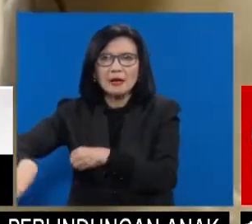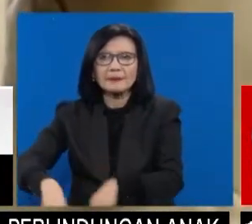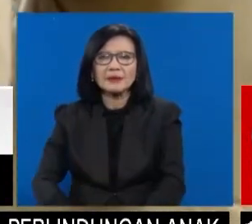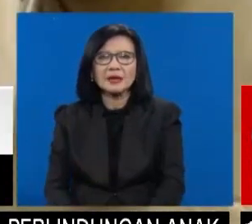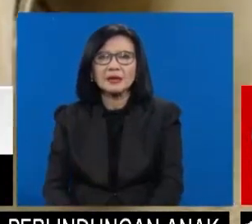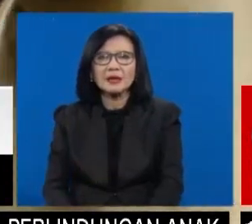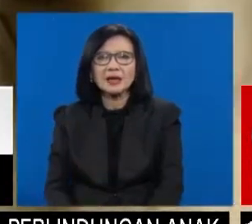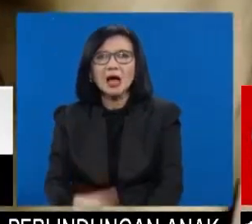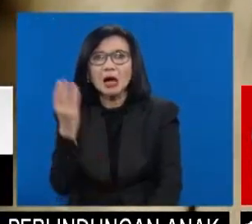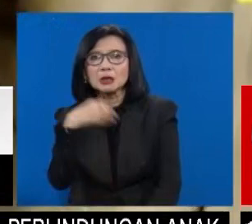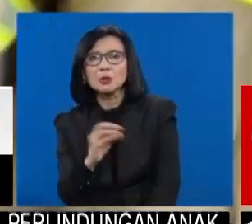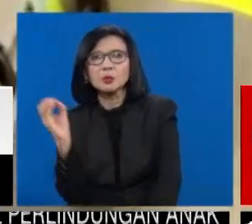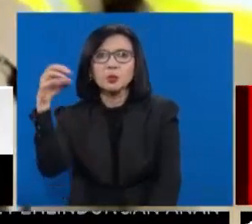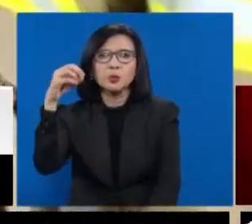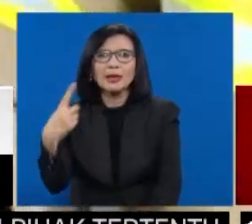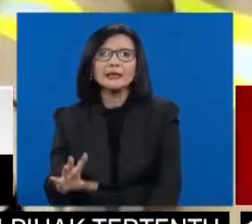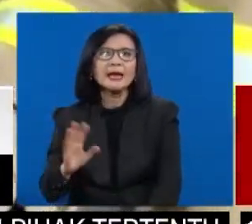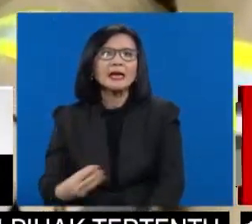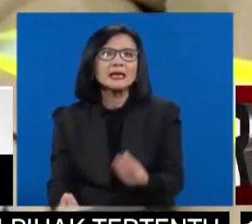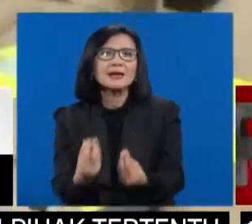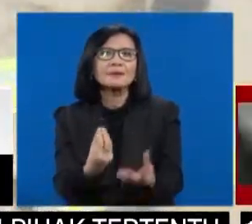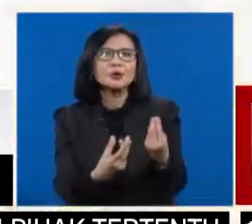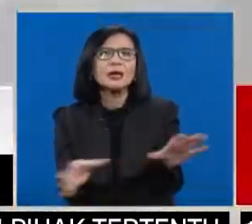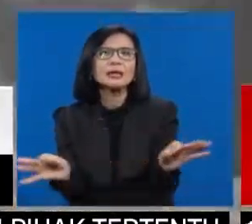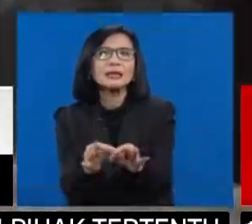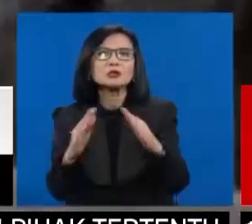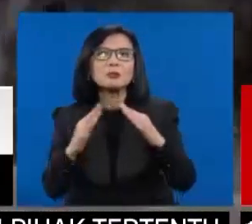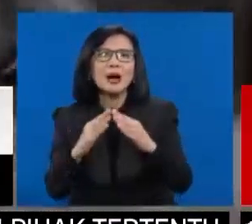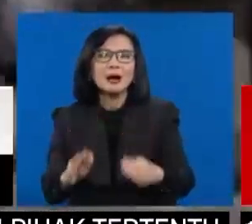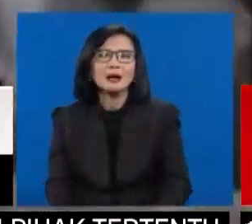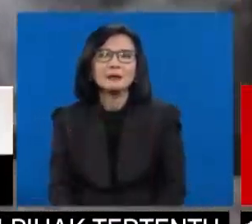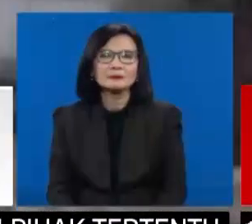ular kobra berasal dari kebun yang berada di sekitar rumah.